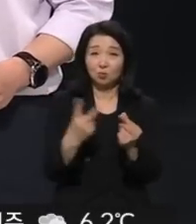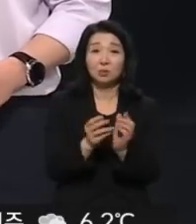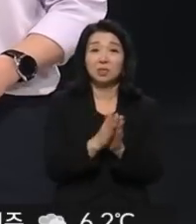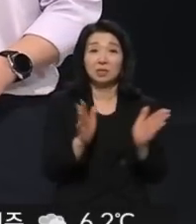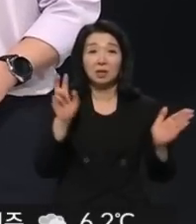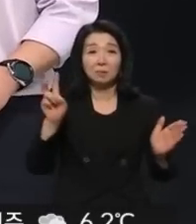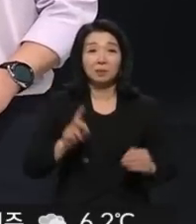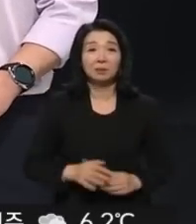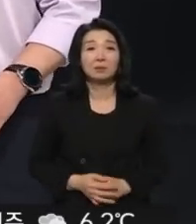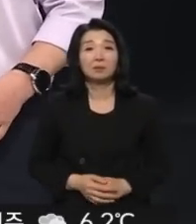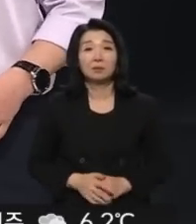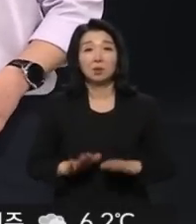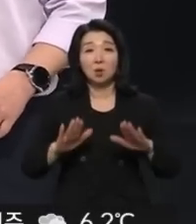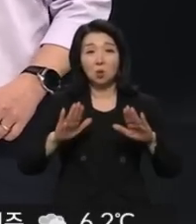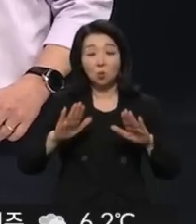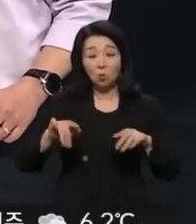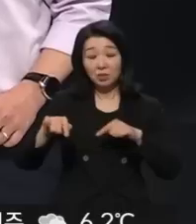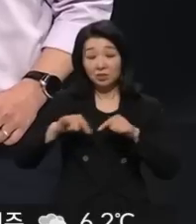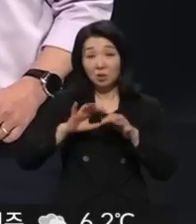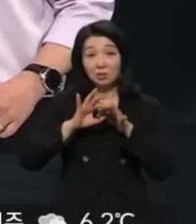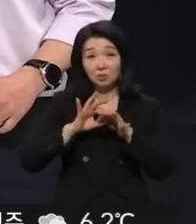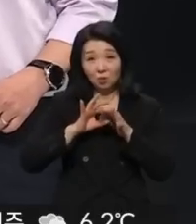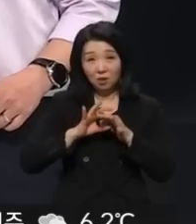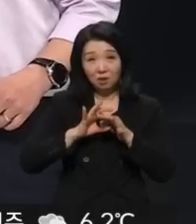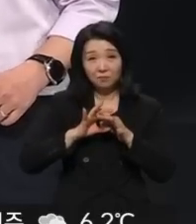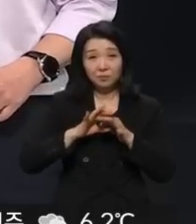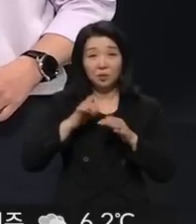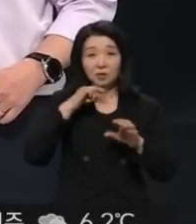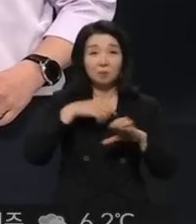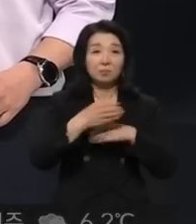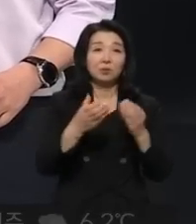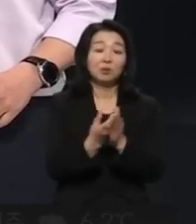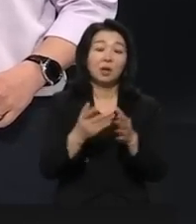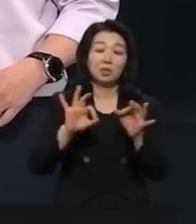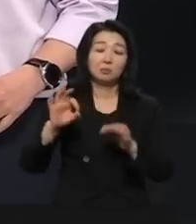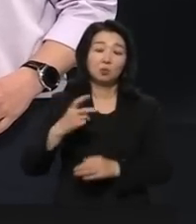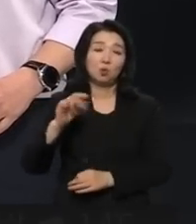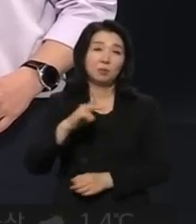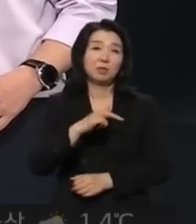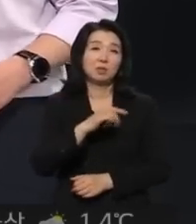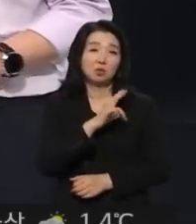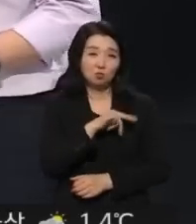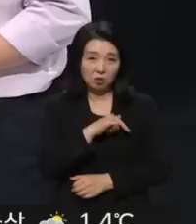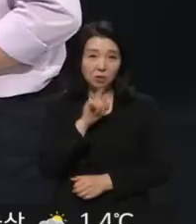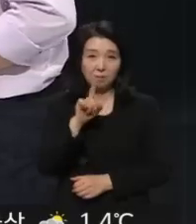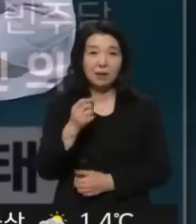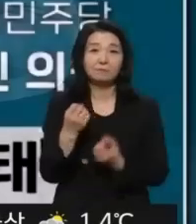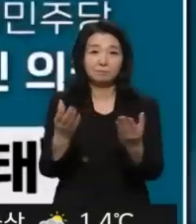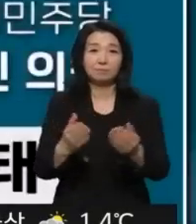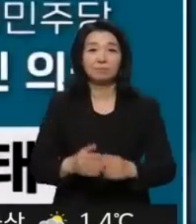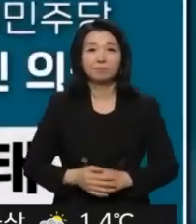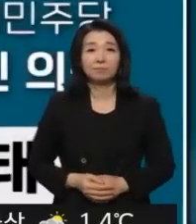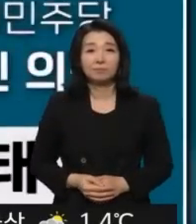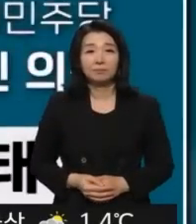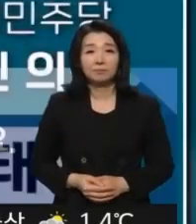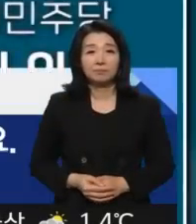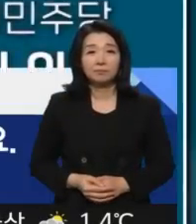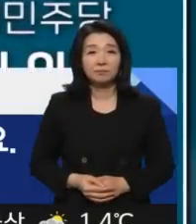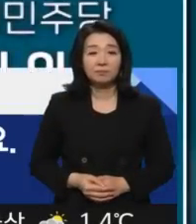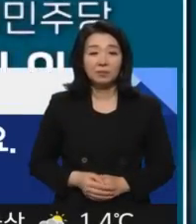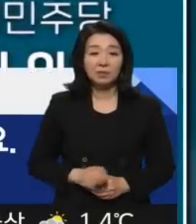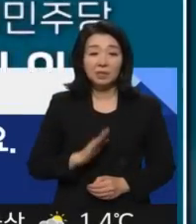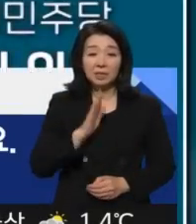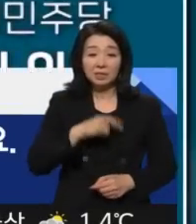시작인지도 모르겠습니다. 오늘의 정치 인사이드 민주당 김종민 의원의 말로 마무리합니다. 우리가